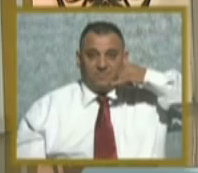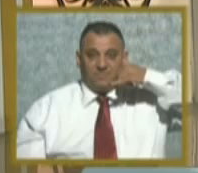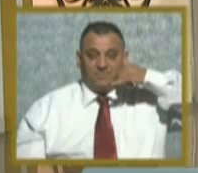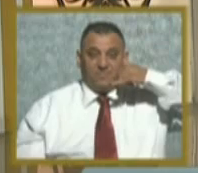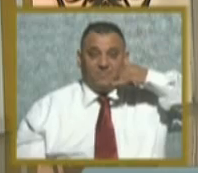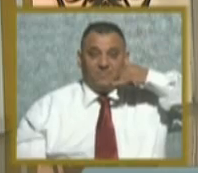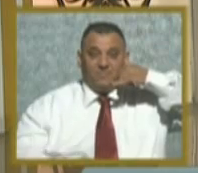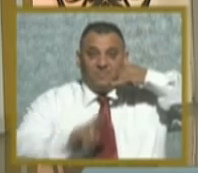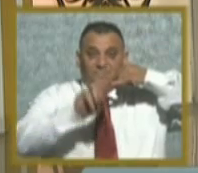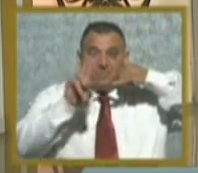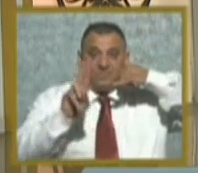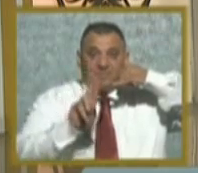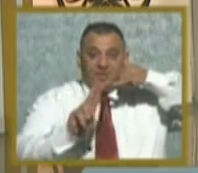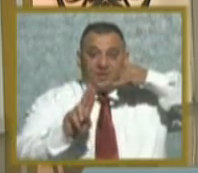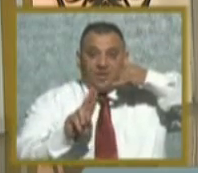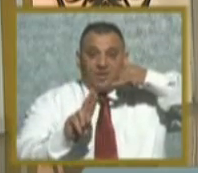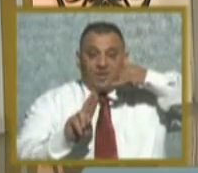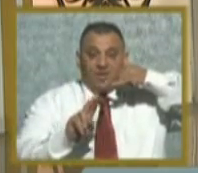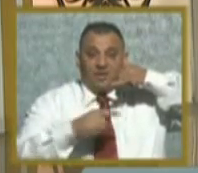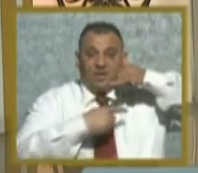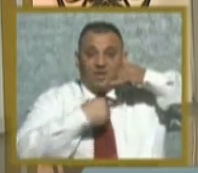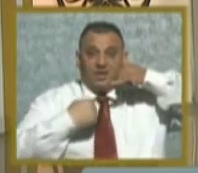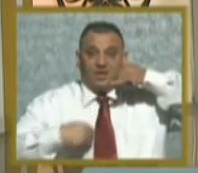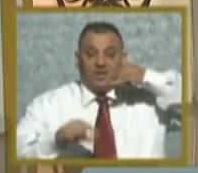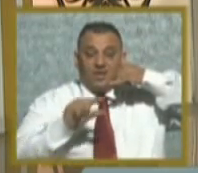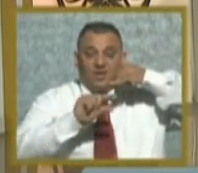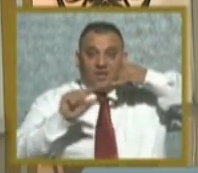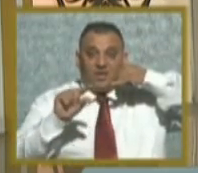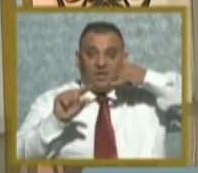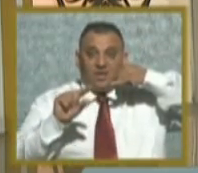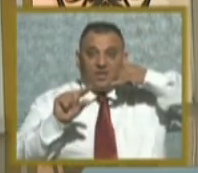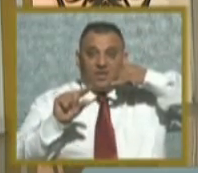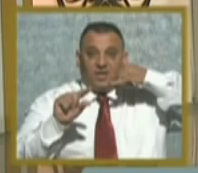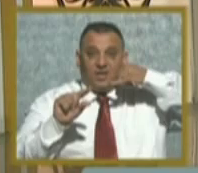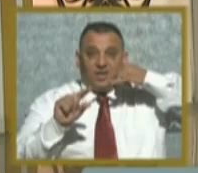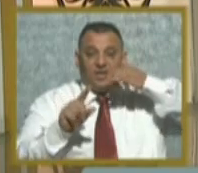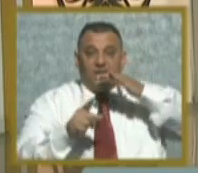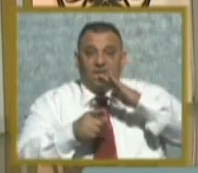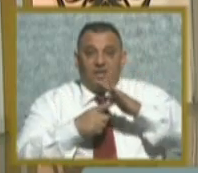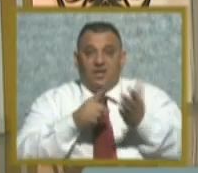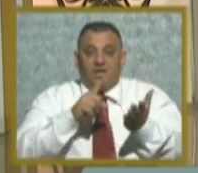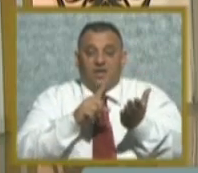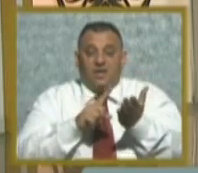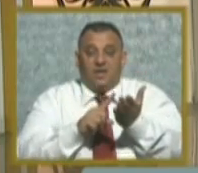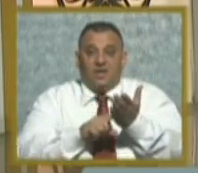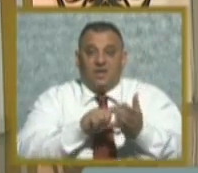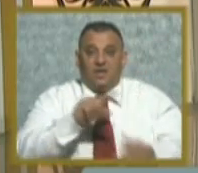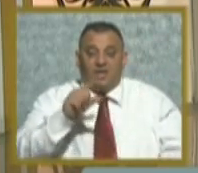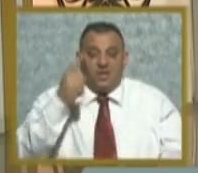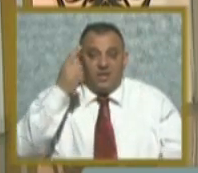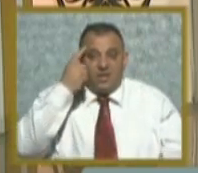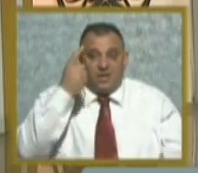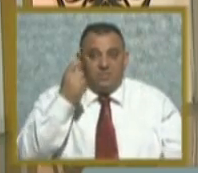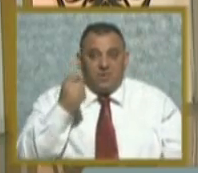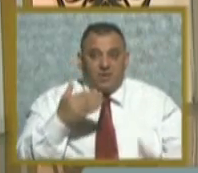يا شيخ بسألك بسكيني رسائل على الواتساب يقول لازم ترسلها وتفرح وإذا